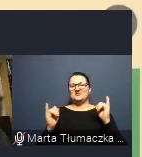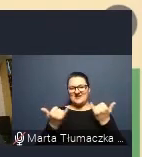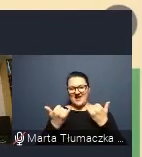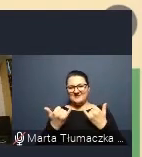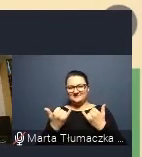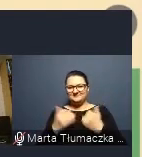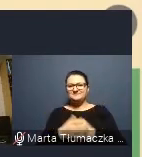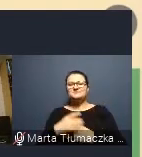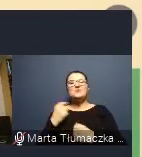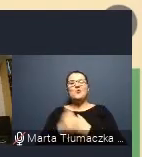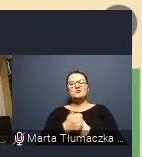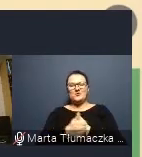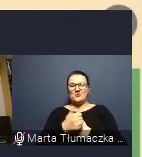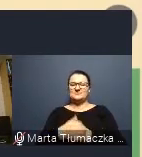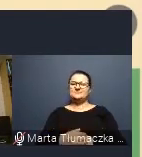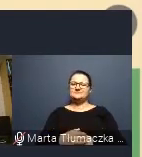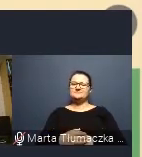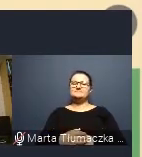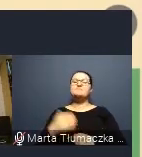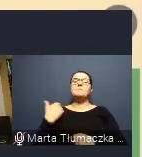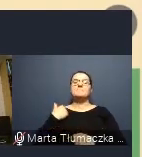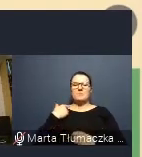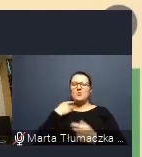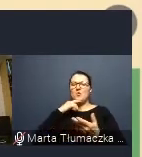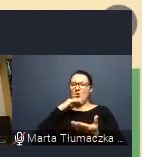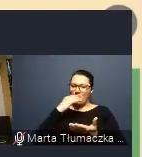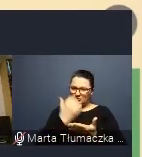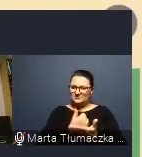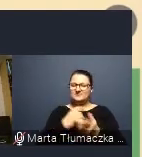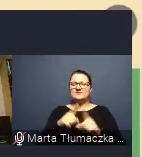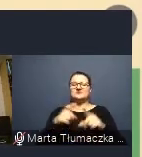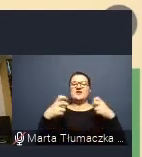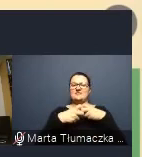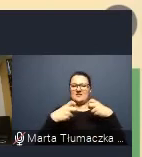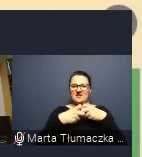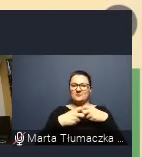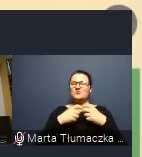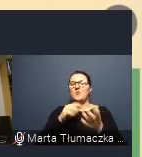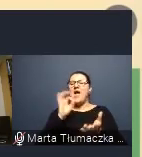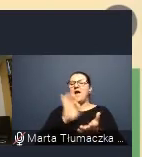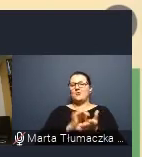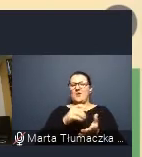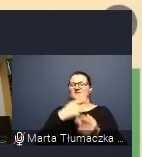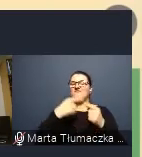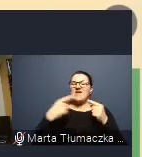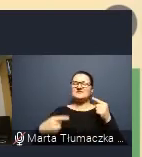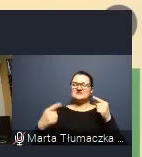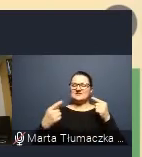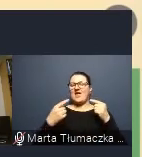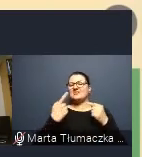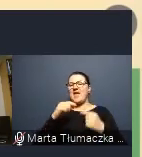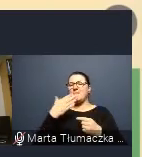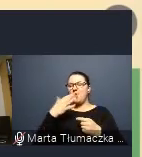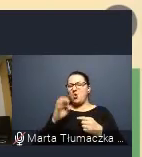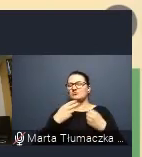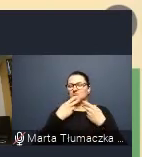na myśli. Korzystałam również z internetu, między innymi tutaj natrafiłam na wersje demonstracyjne